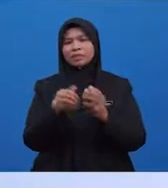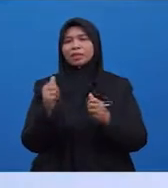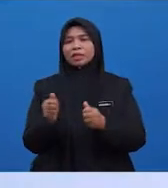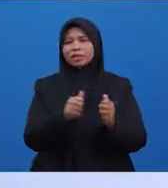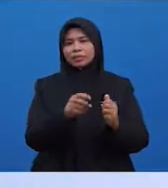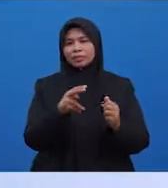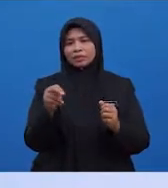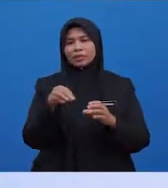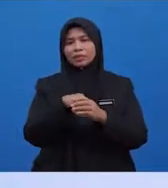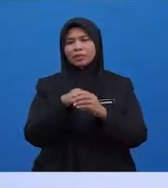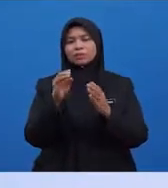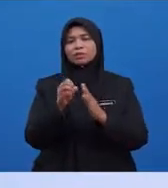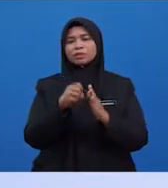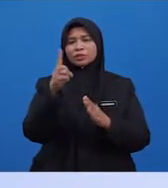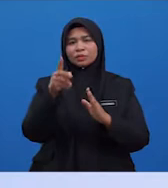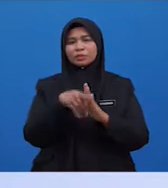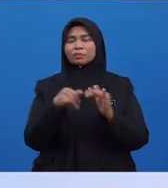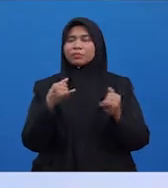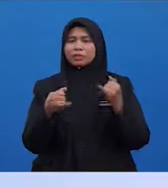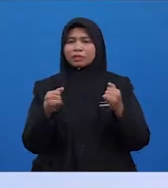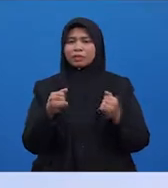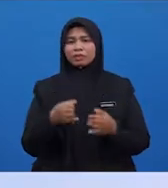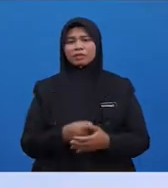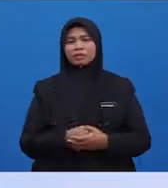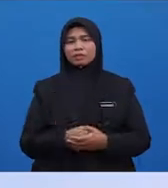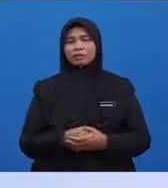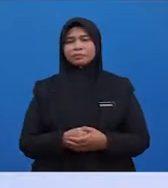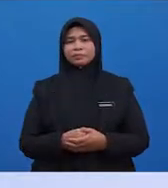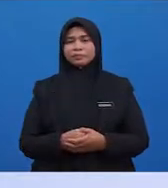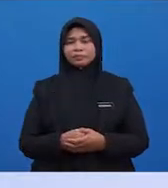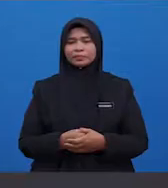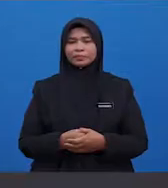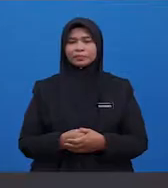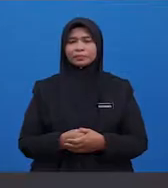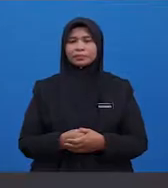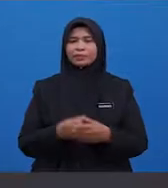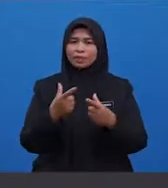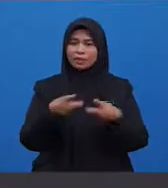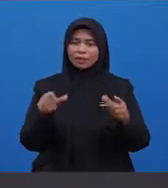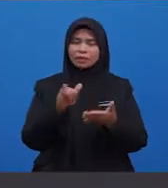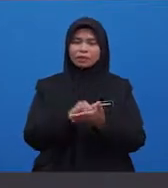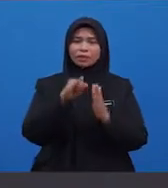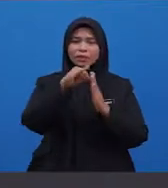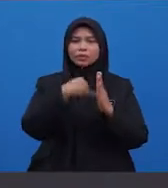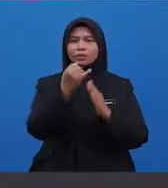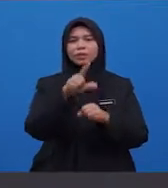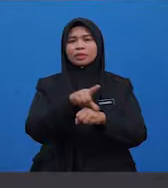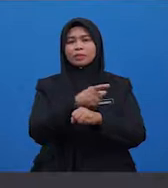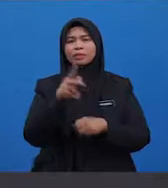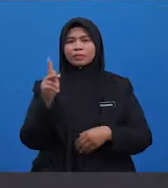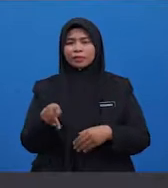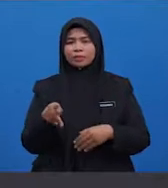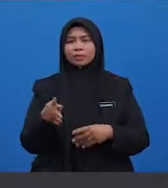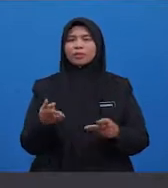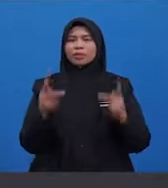sesuatu permainan mahupun peraturan keselamatan. Selain itu, jurulatih